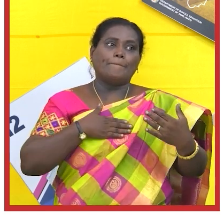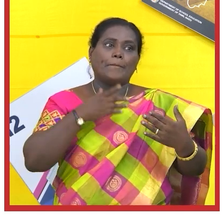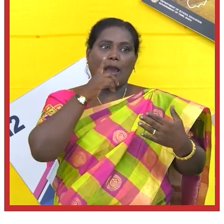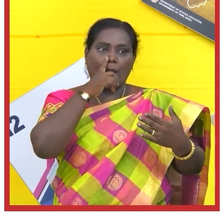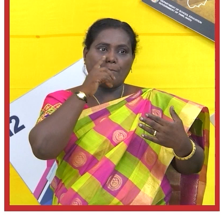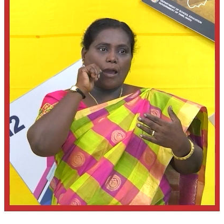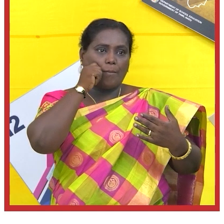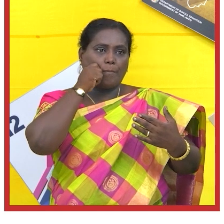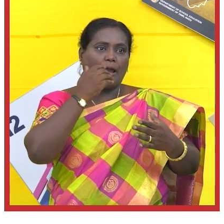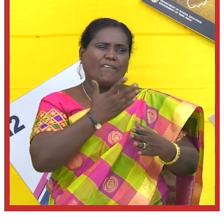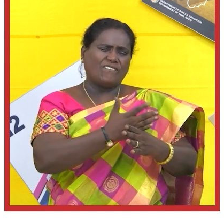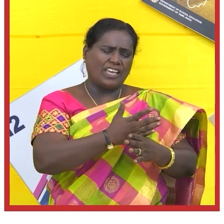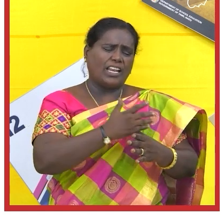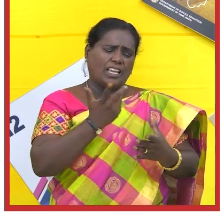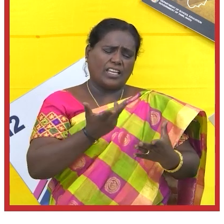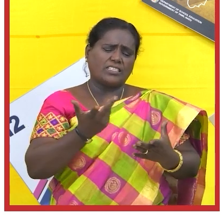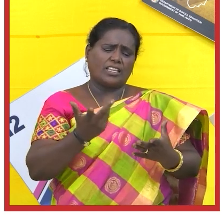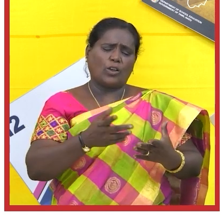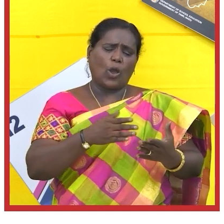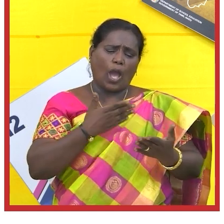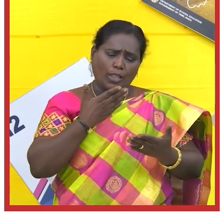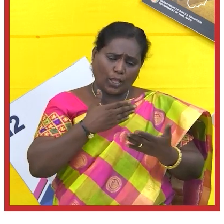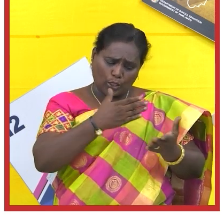தொழிலை செய்கிறார்களோ அதே தொழிலையே